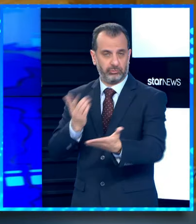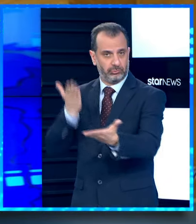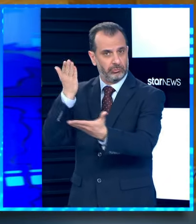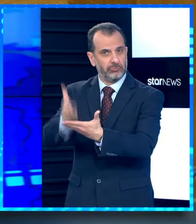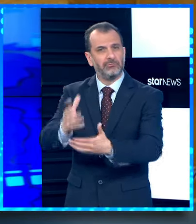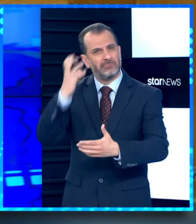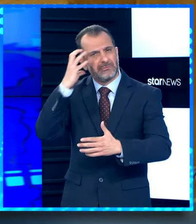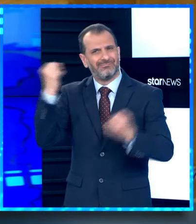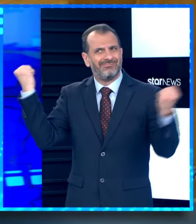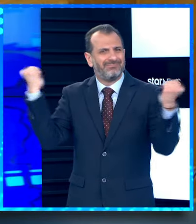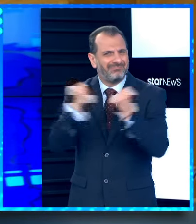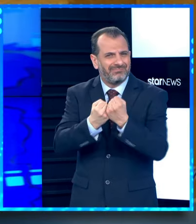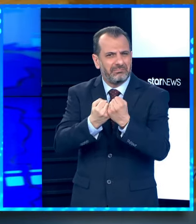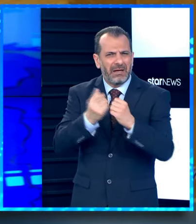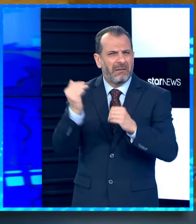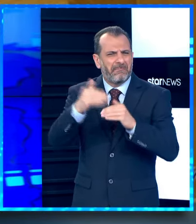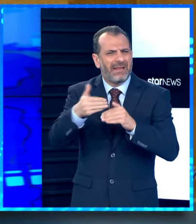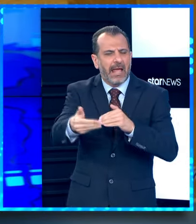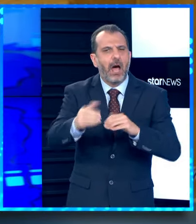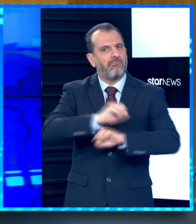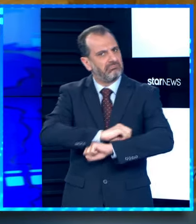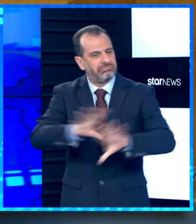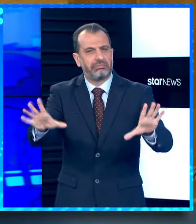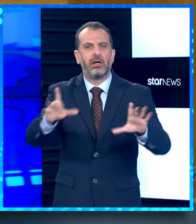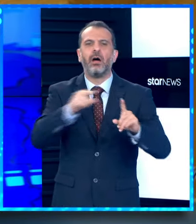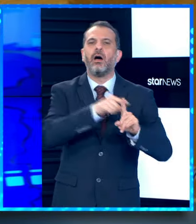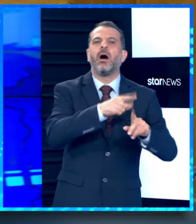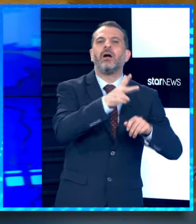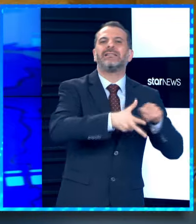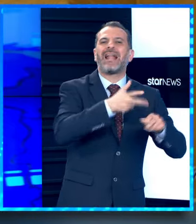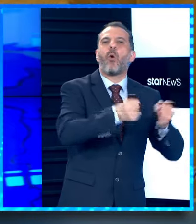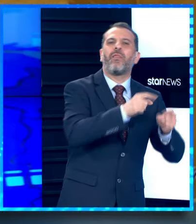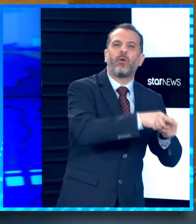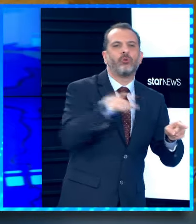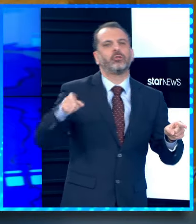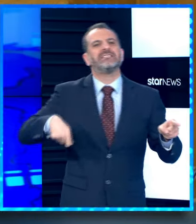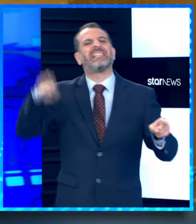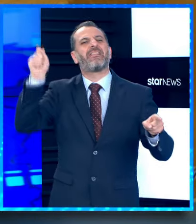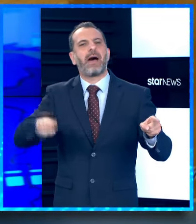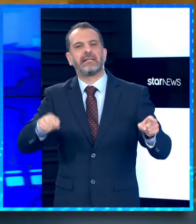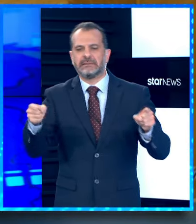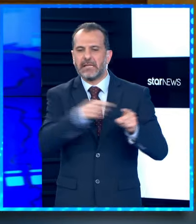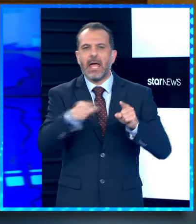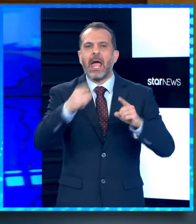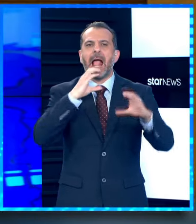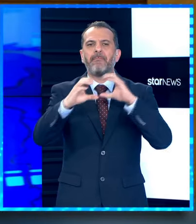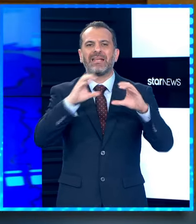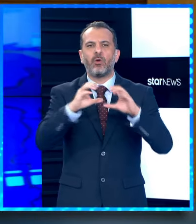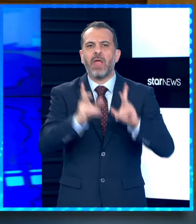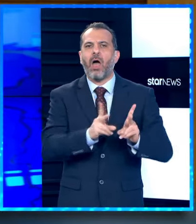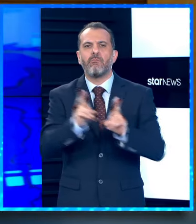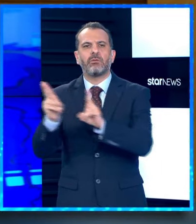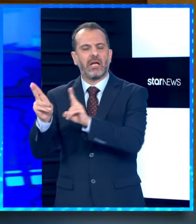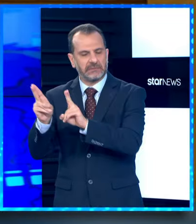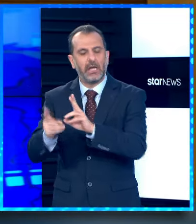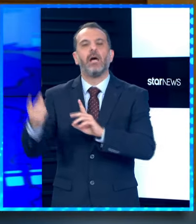των συνομιλιών που δημοσιοποιήθηκαν αμέσως μετά την τραγωδία. Ενώ ο Ράνια, σφοδρά πειρά στην κυβέρνηση για τα Τέμπη, συνεχίζουν να εξαπολύουν και